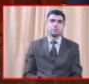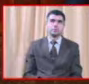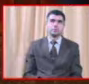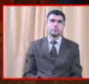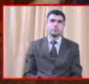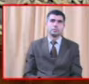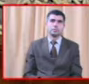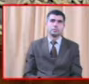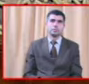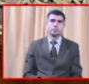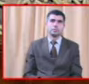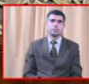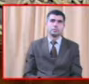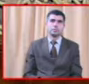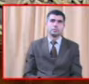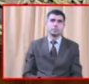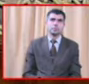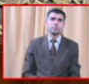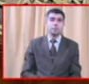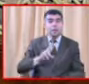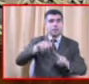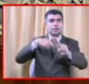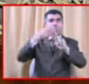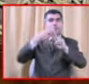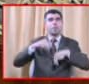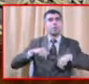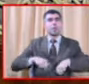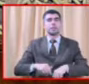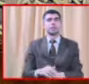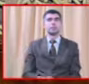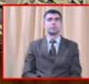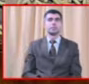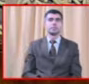وشكرا. جواب السيد الوزير. تفضل.